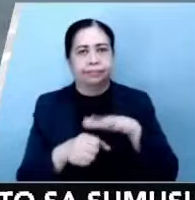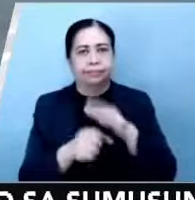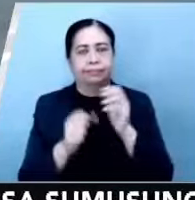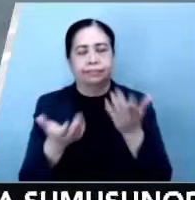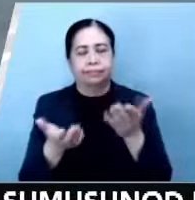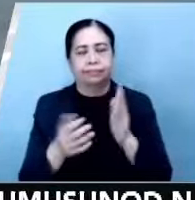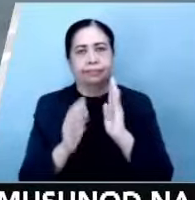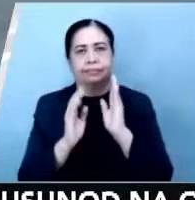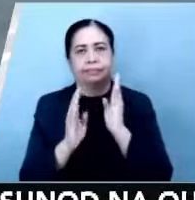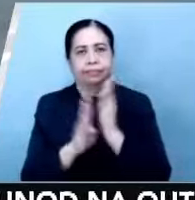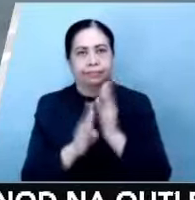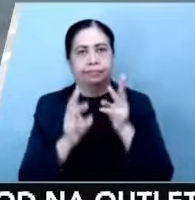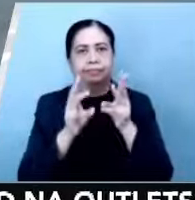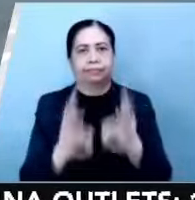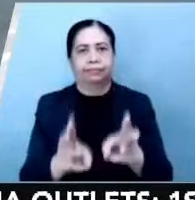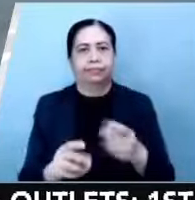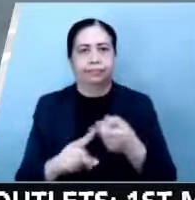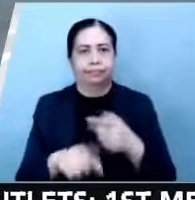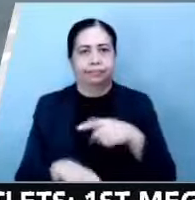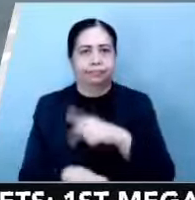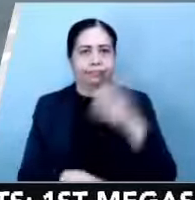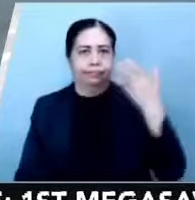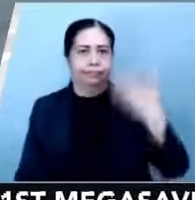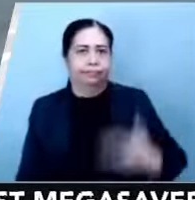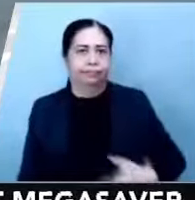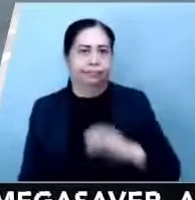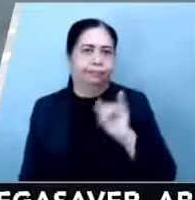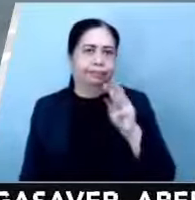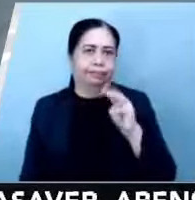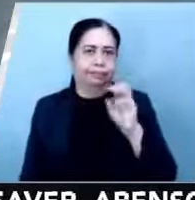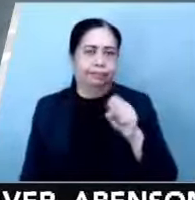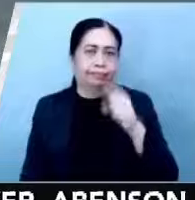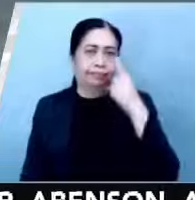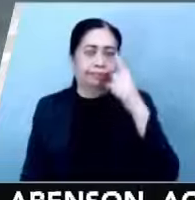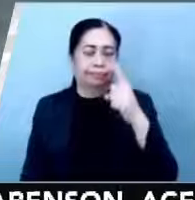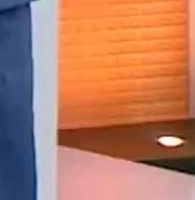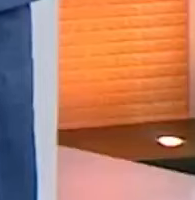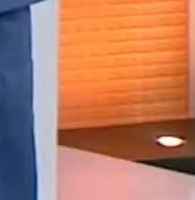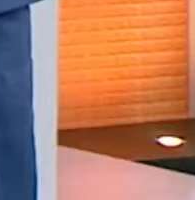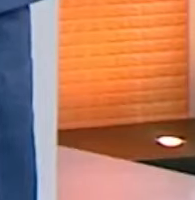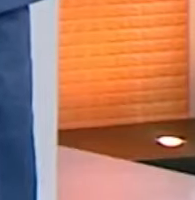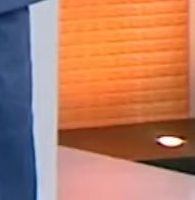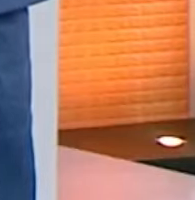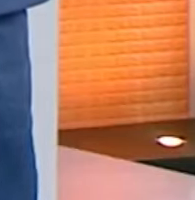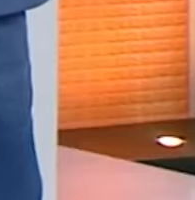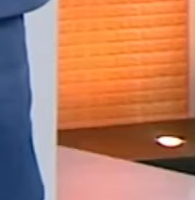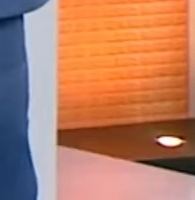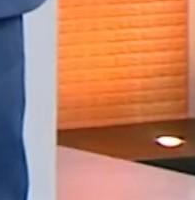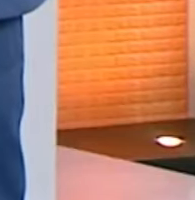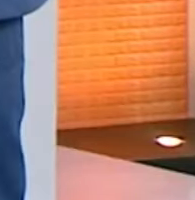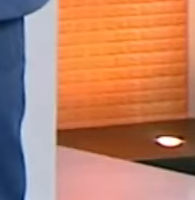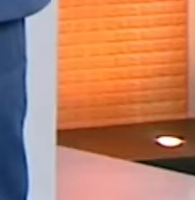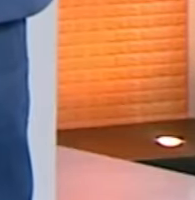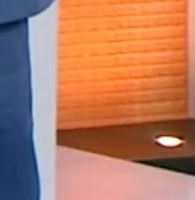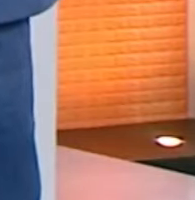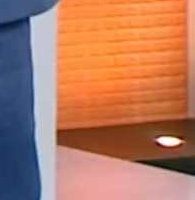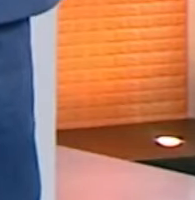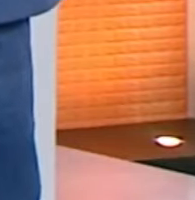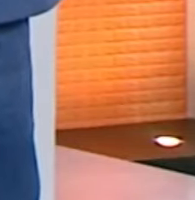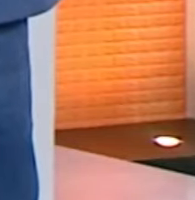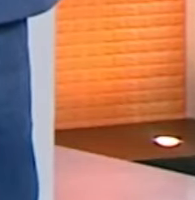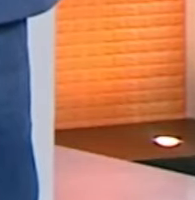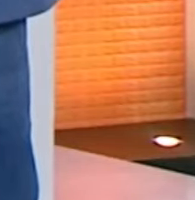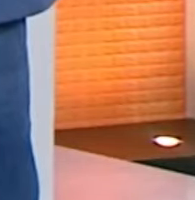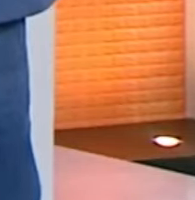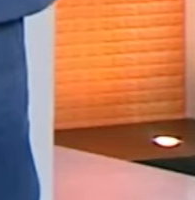balita mula rito sa Pasay. Ako po si James Agustin para sa GMA Integrated News. Igan, mauna ka sa mga balita. Mag-subscribe